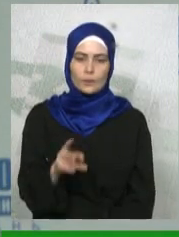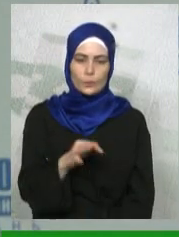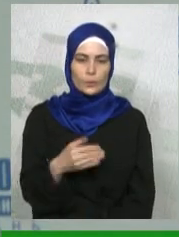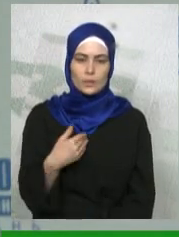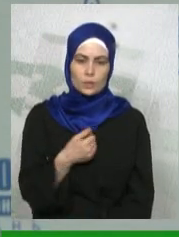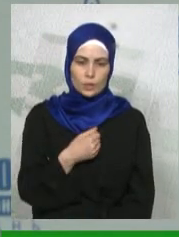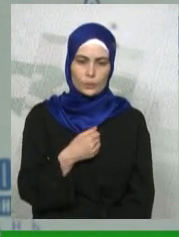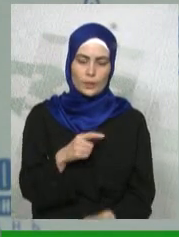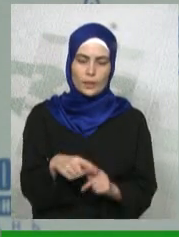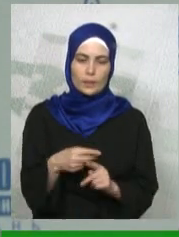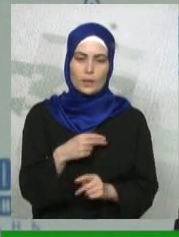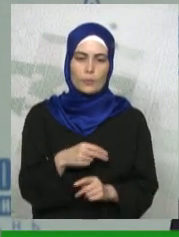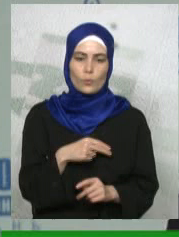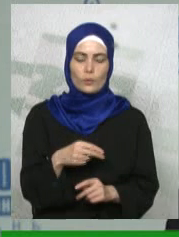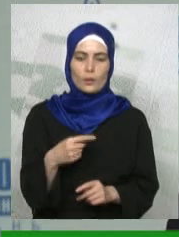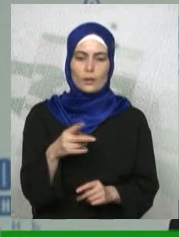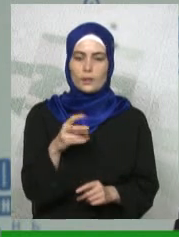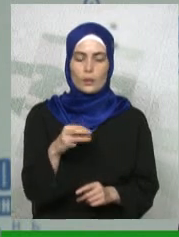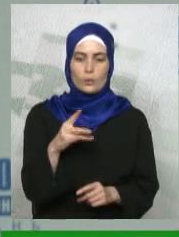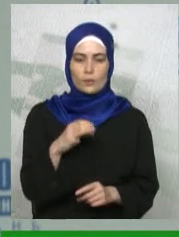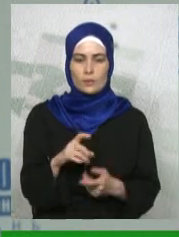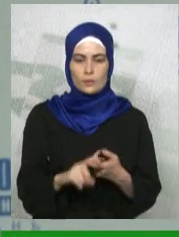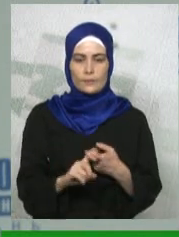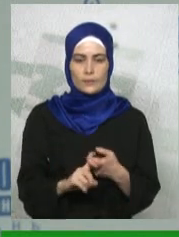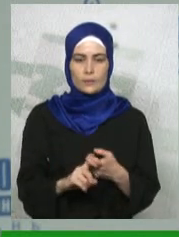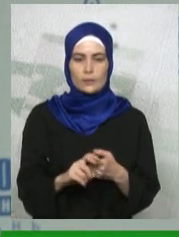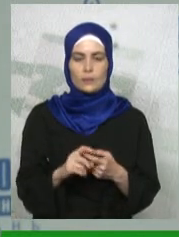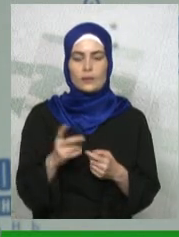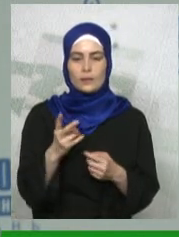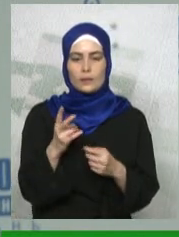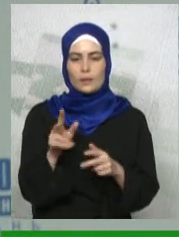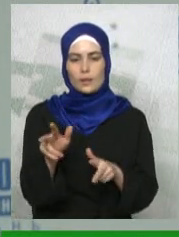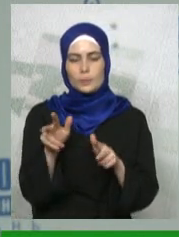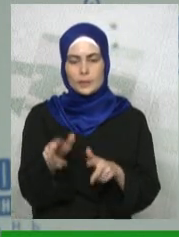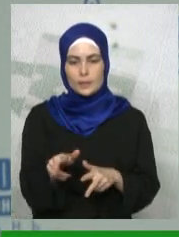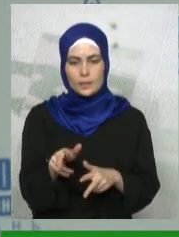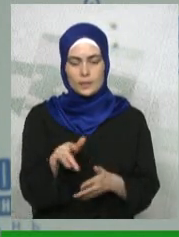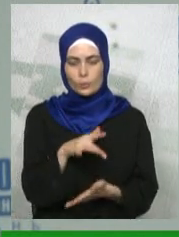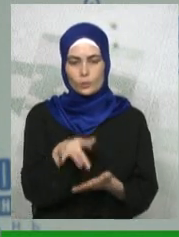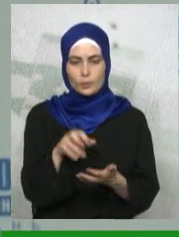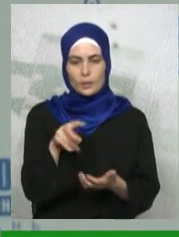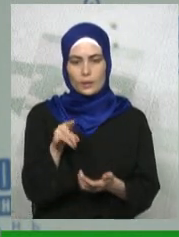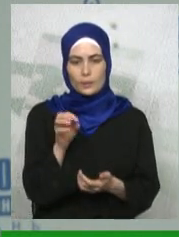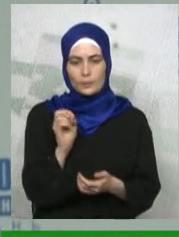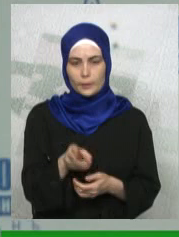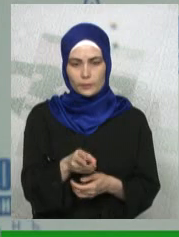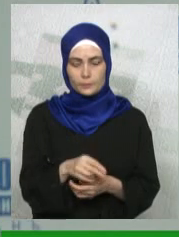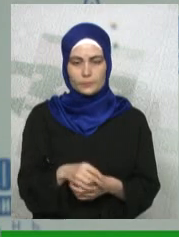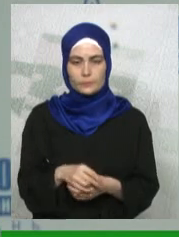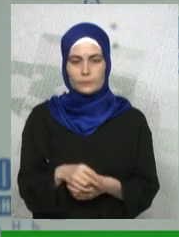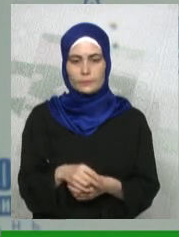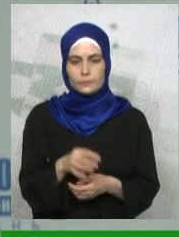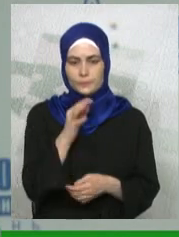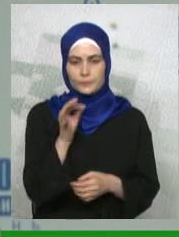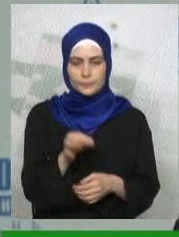эта работа зависит не только от нас. Здесь необходимо участие и администрации города Малгобек, потому что балансом, держателем этого дома